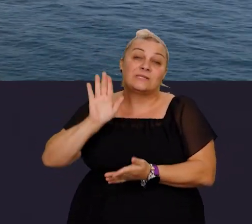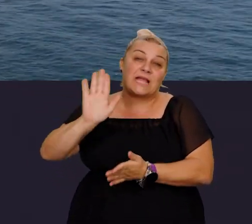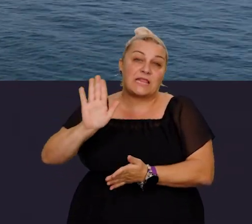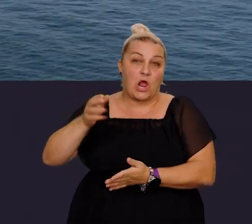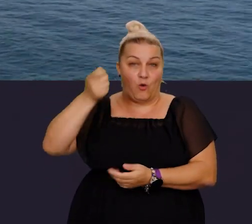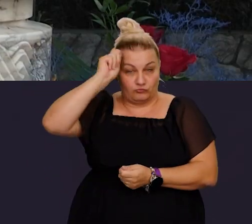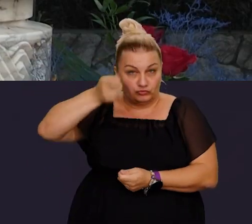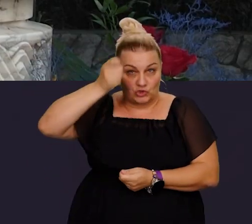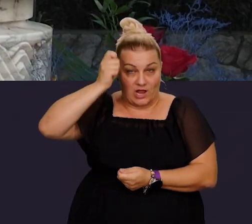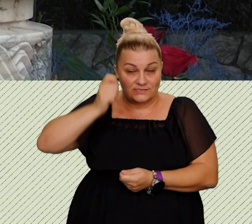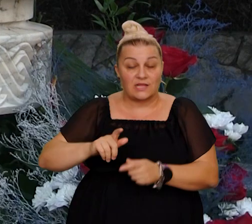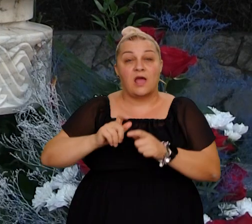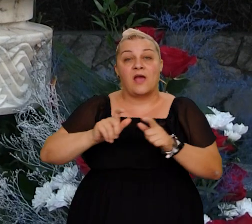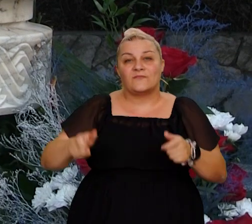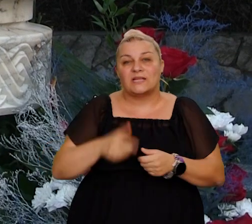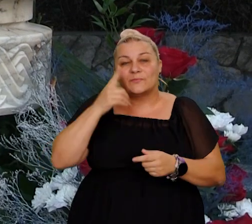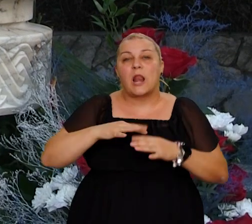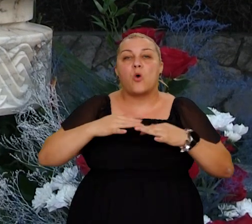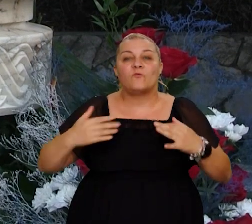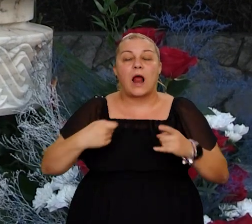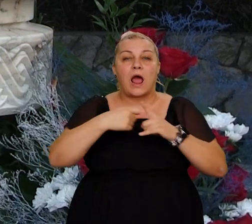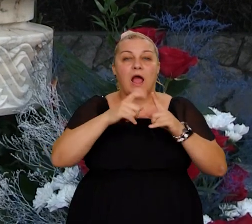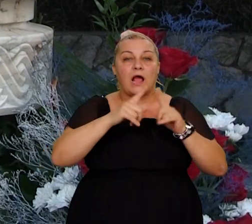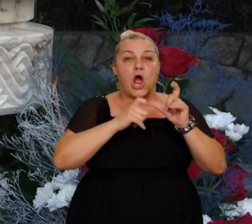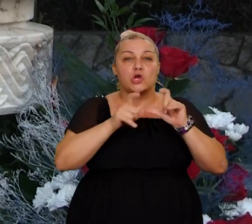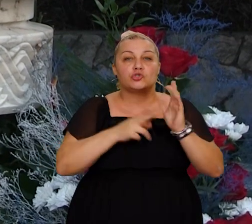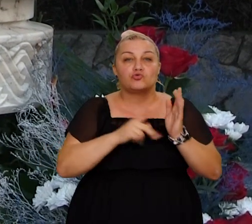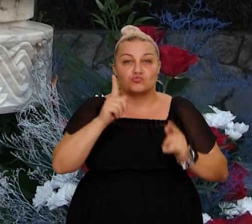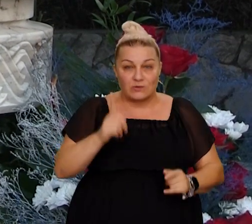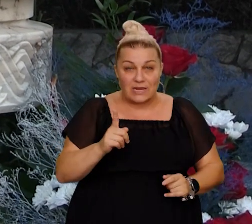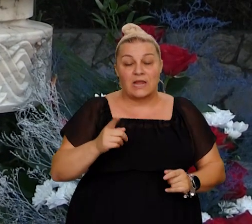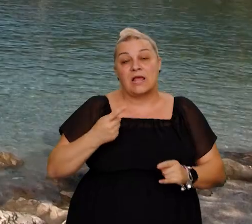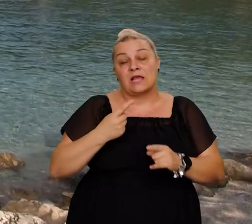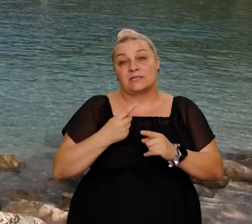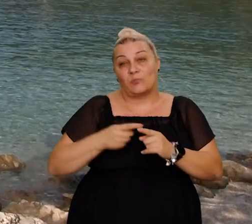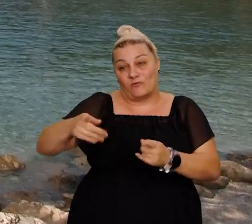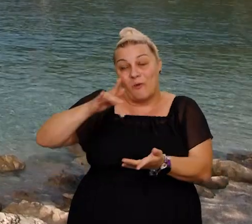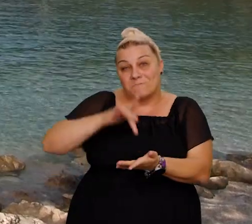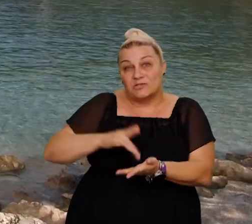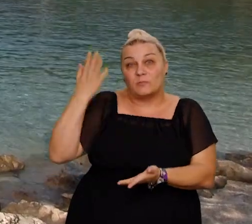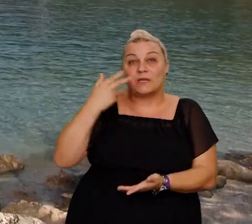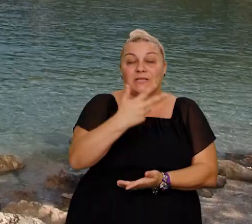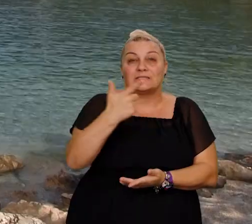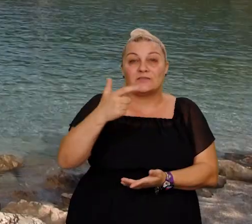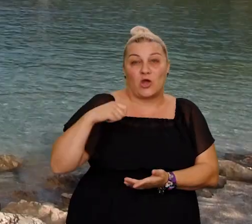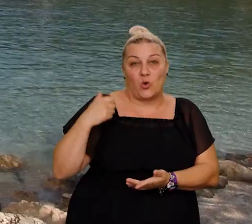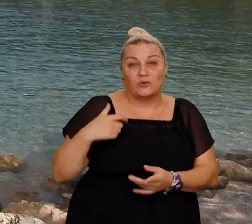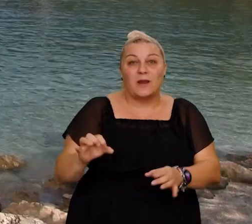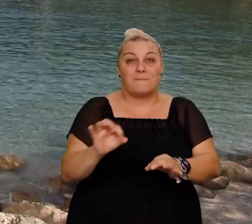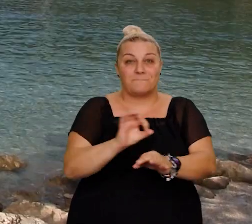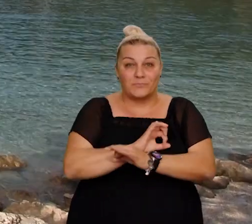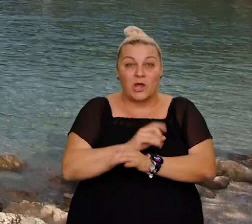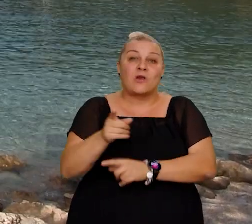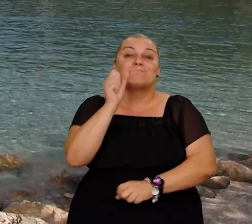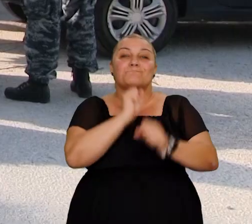obilježe podignutom njemu u čast. Vijenci su položene u splitskoj uvali Kašijuni u spomen obilježe podignutom u čast Josipu Vraniću na mjestu gdje je prije